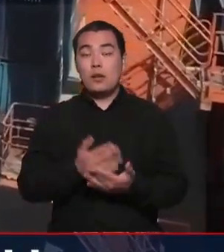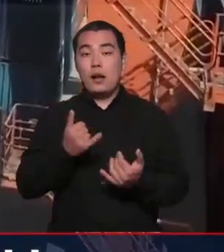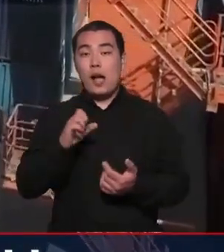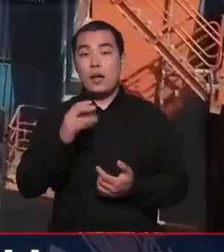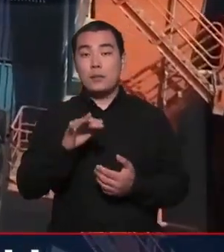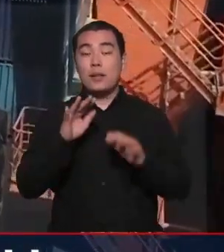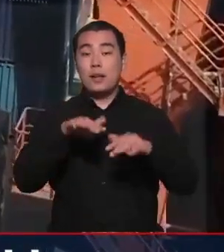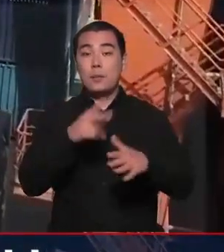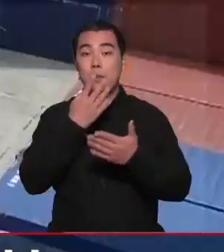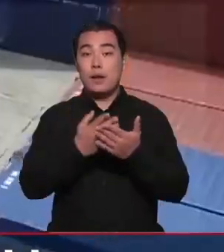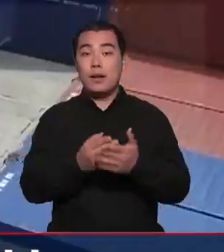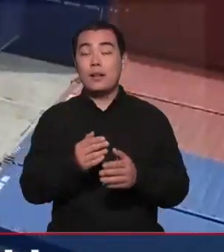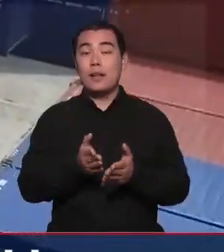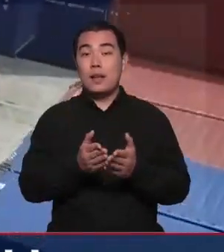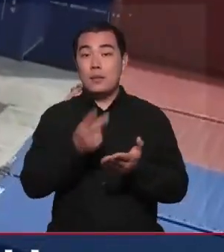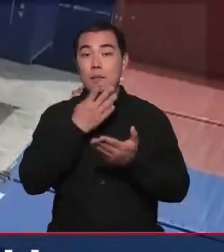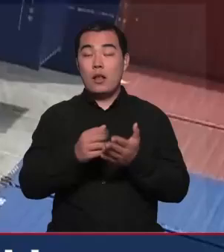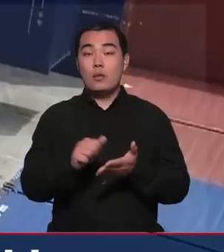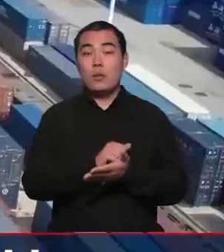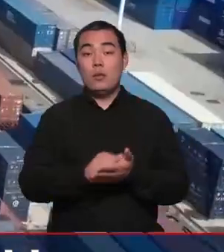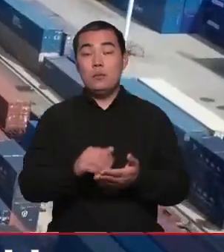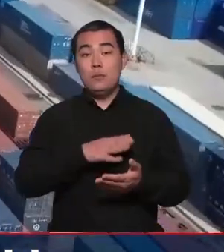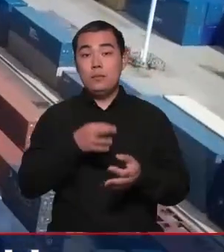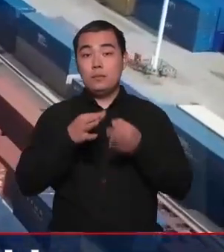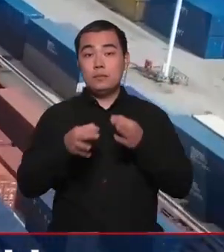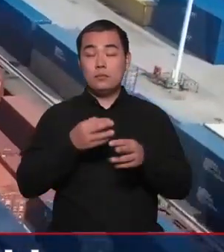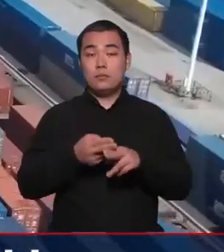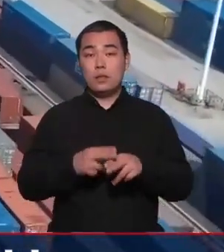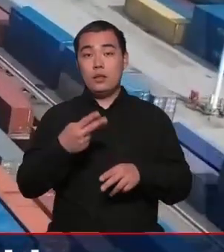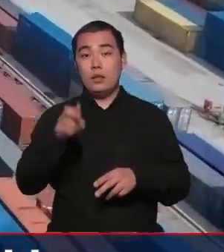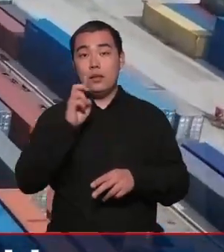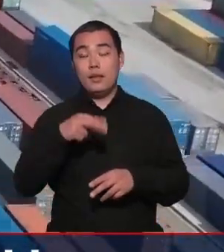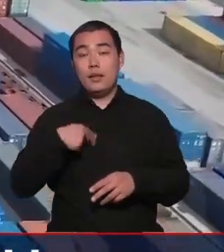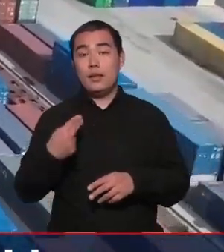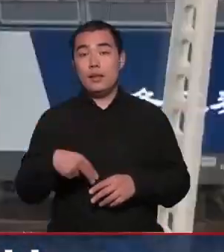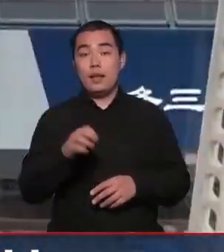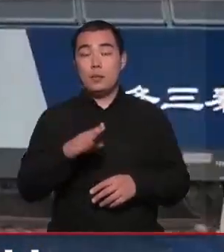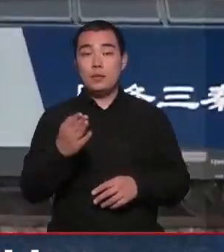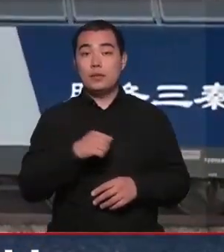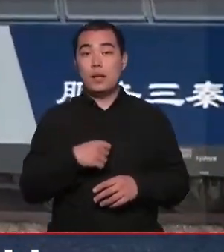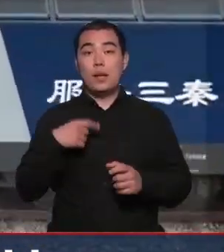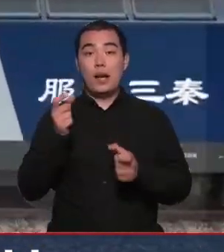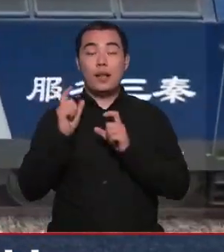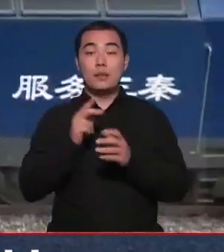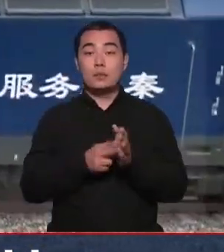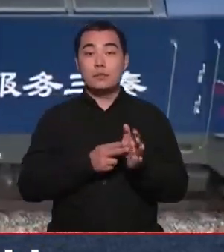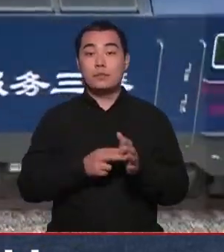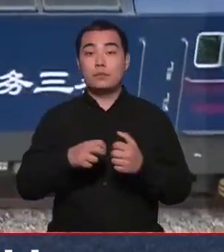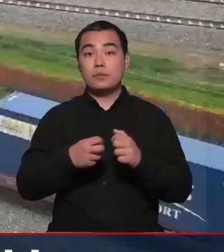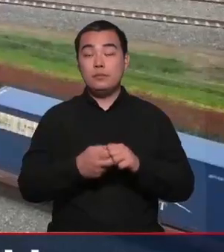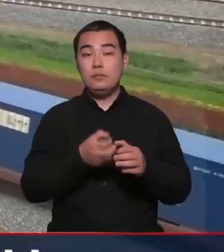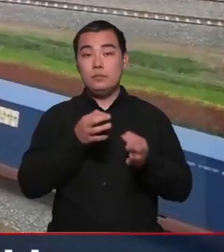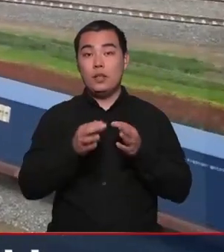Транскаспий халықаралық көлік бағытына қатысты құжат талқыланды. Екі ел үкіметі Қытай-Еуропа арасында контейнерлік пойыздар мәселесін